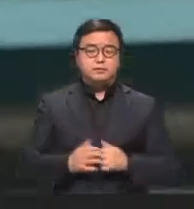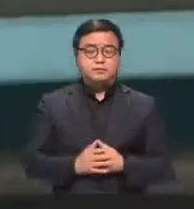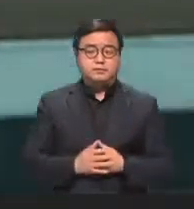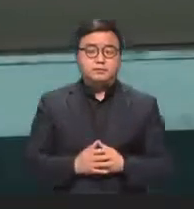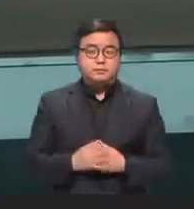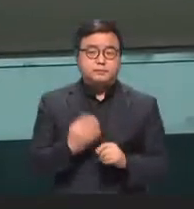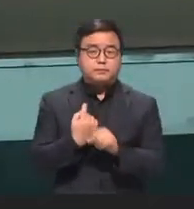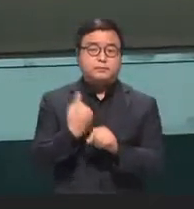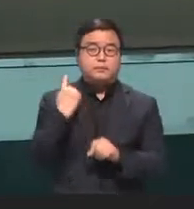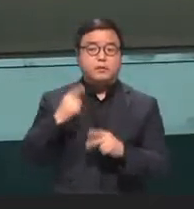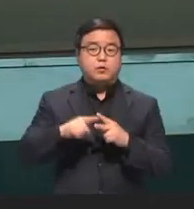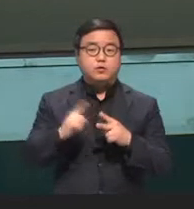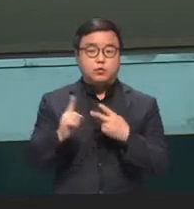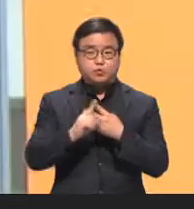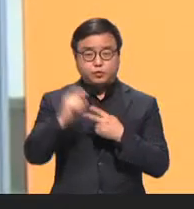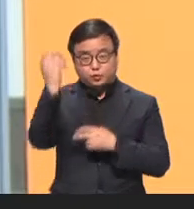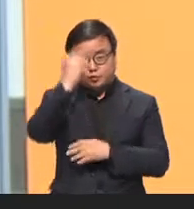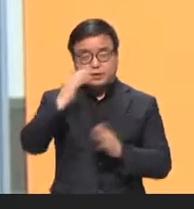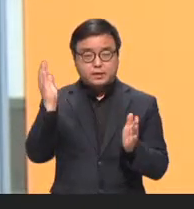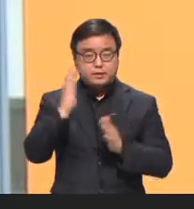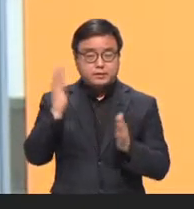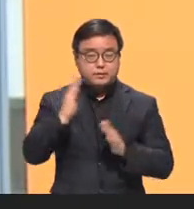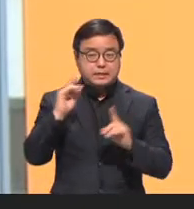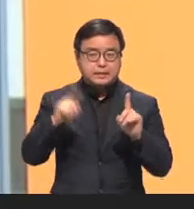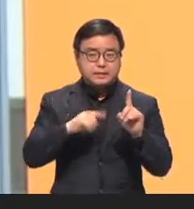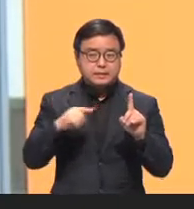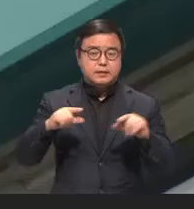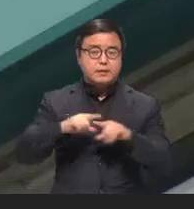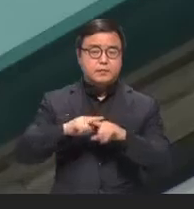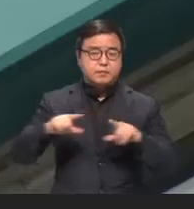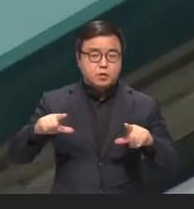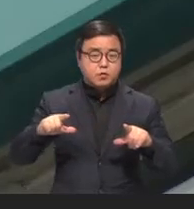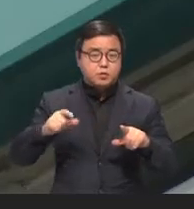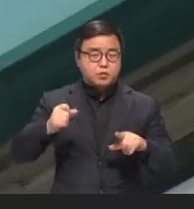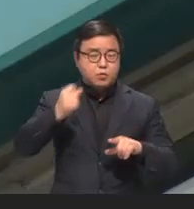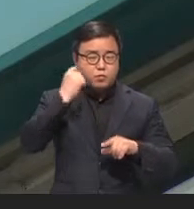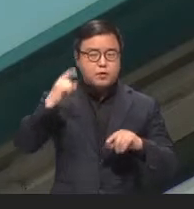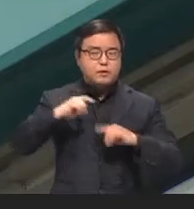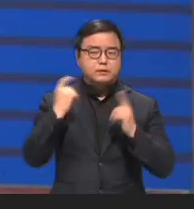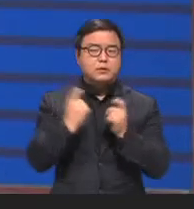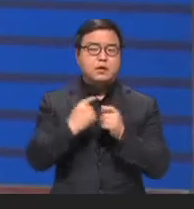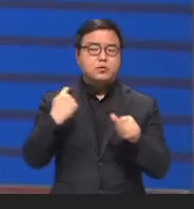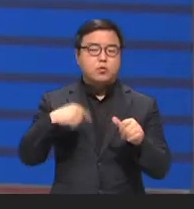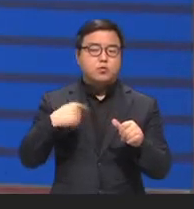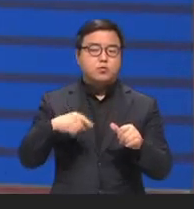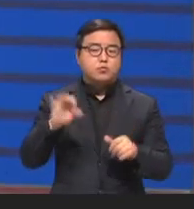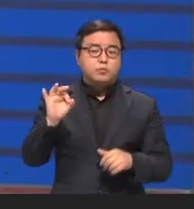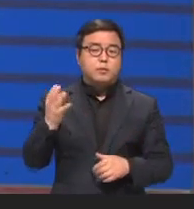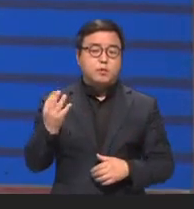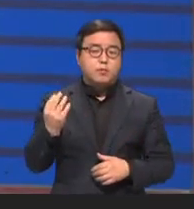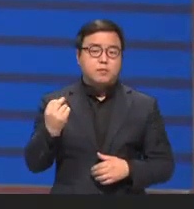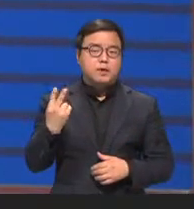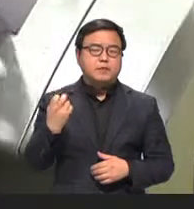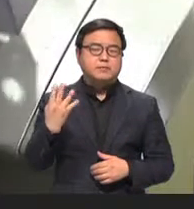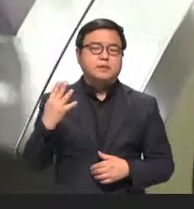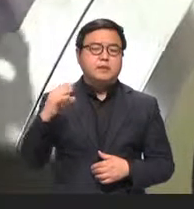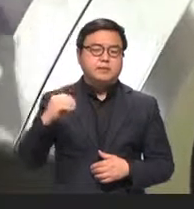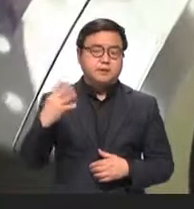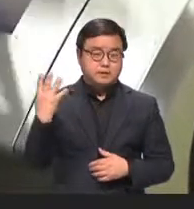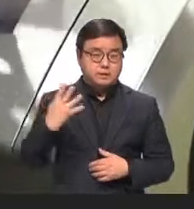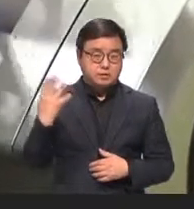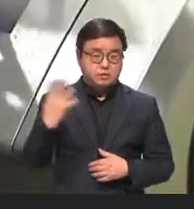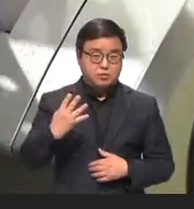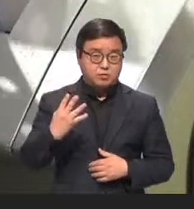지난해 초 중 고생의 1인당 월평균 명목 사교육비는 23만 4천 원으로 전년대비 1% 인 2000원 증가했습니다